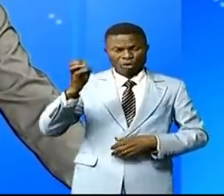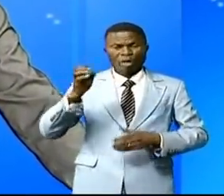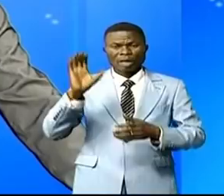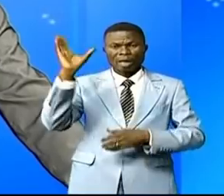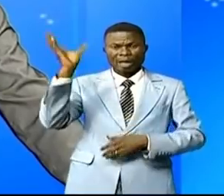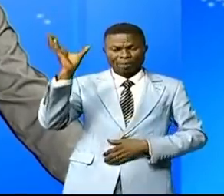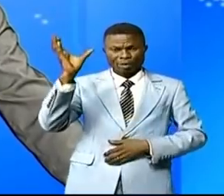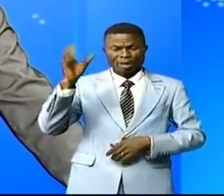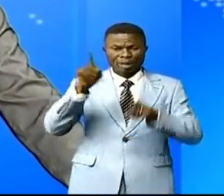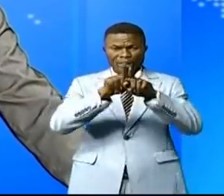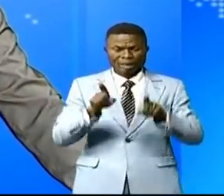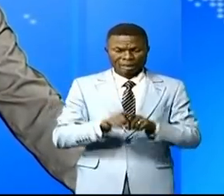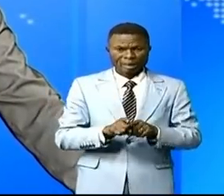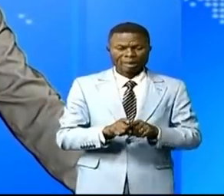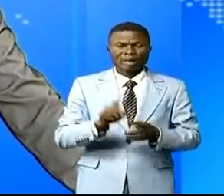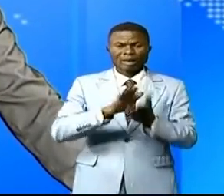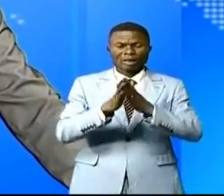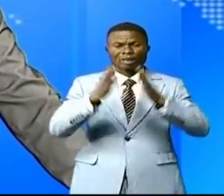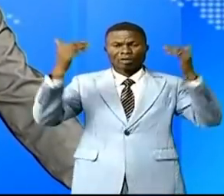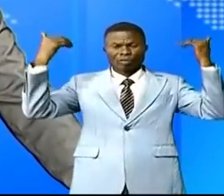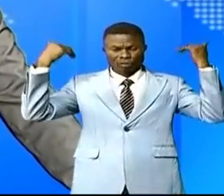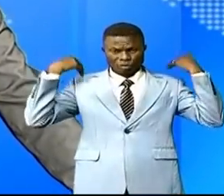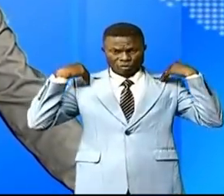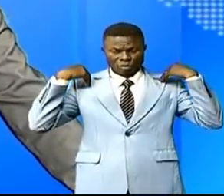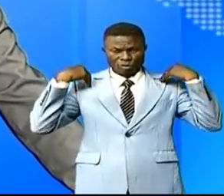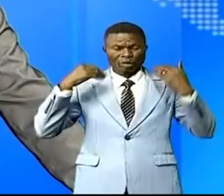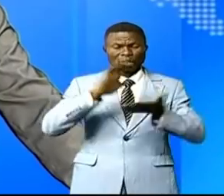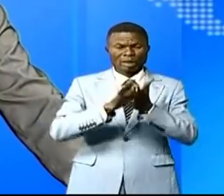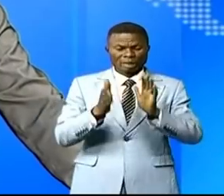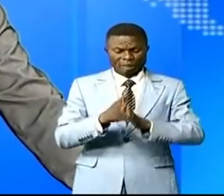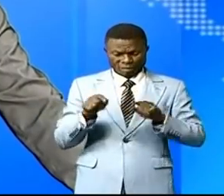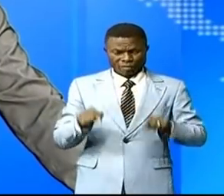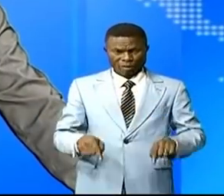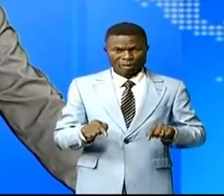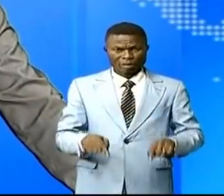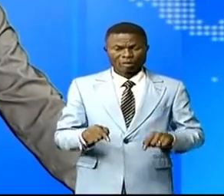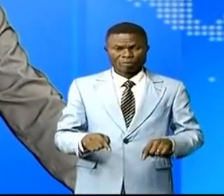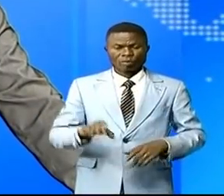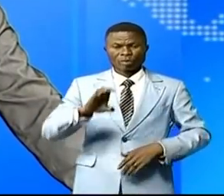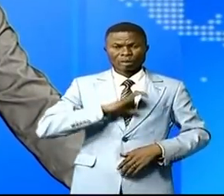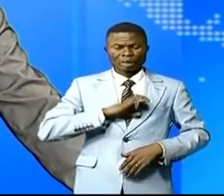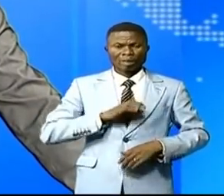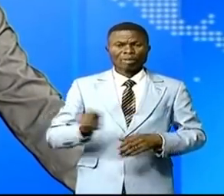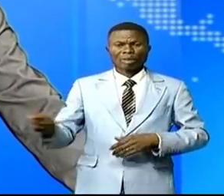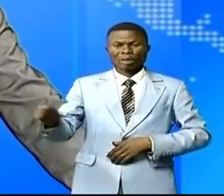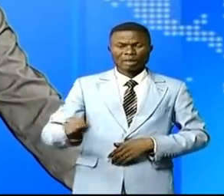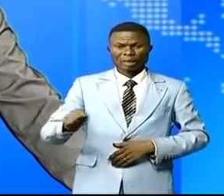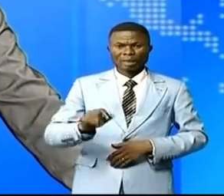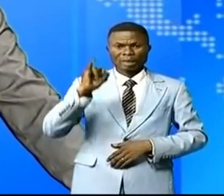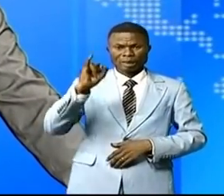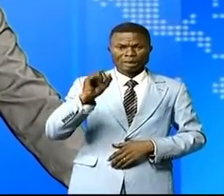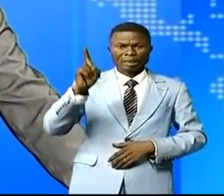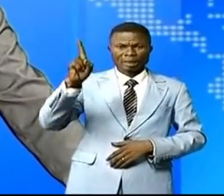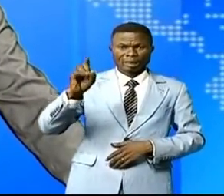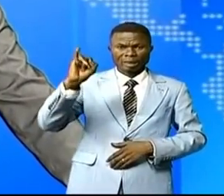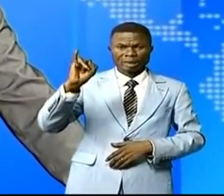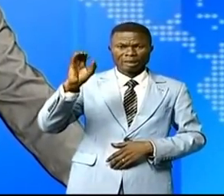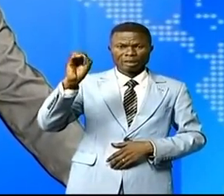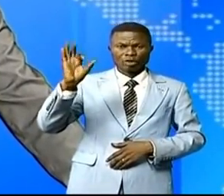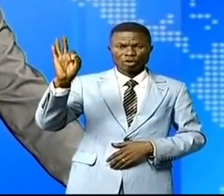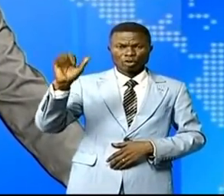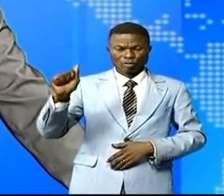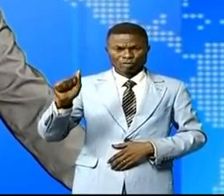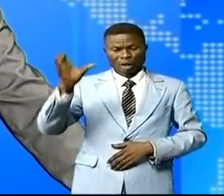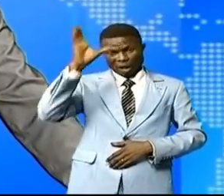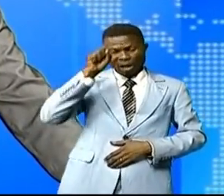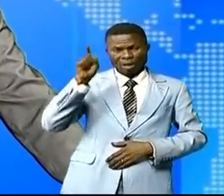Isala est entré en fonction. C'est lui qui va désormais diriger la police du territoire d'Idiofa dans la province du Kwilu.